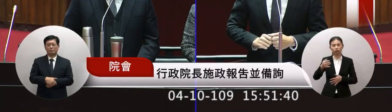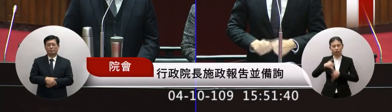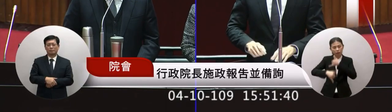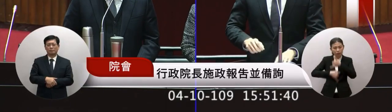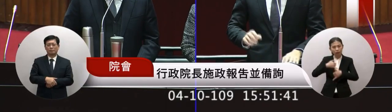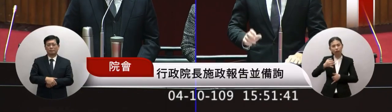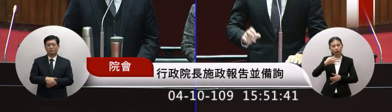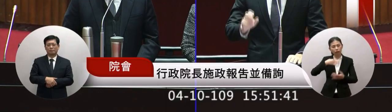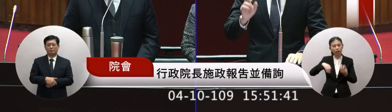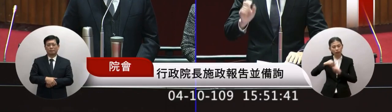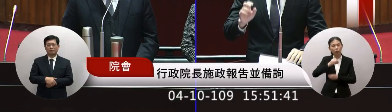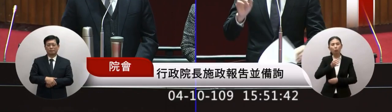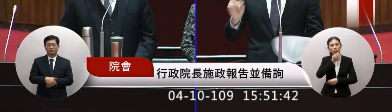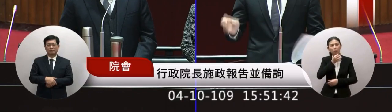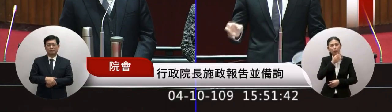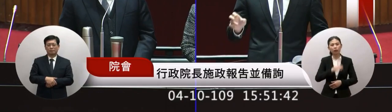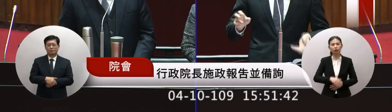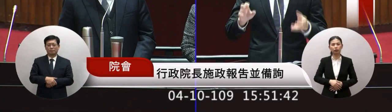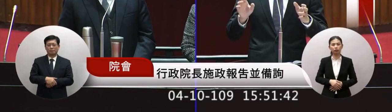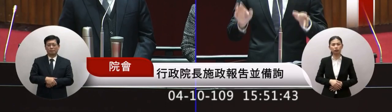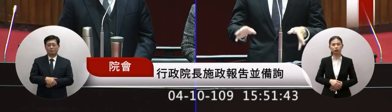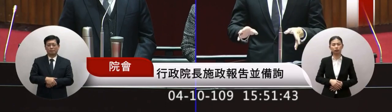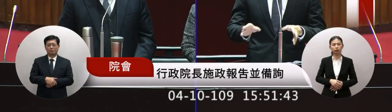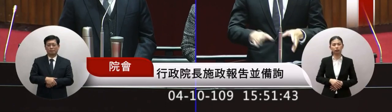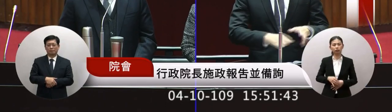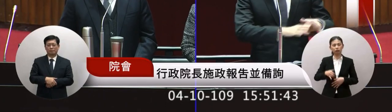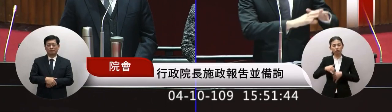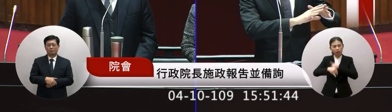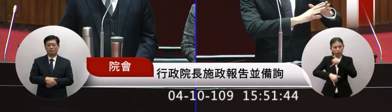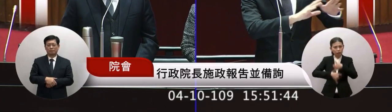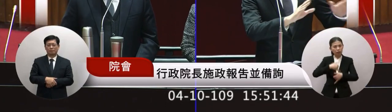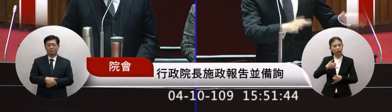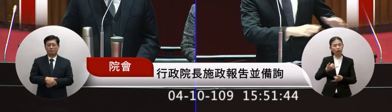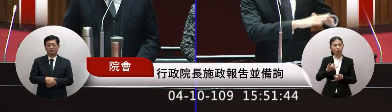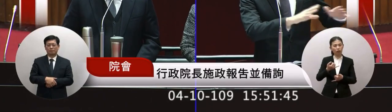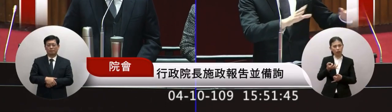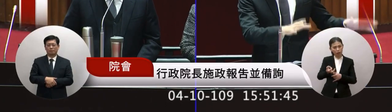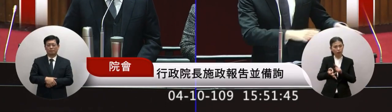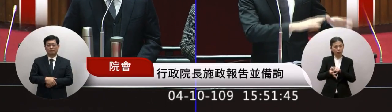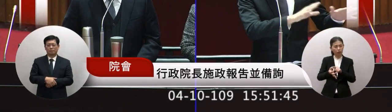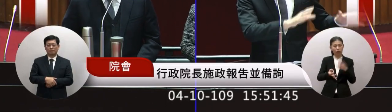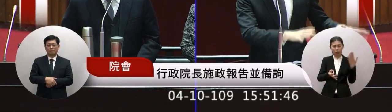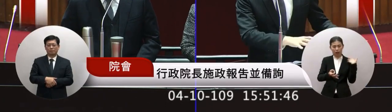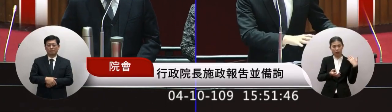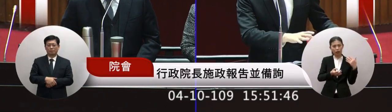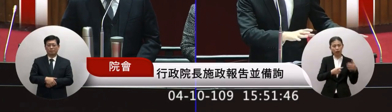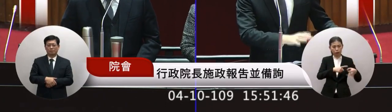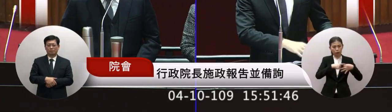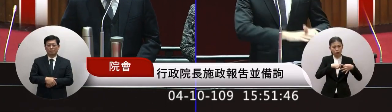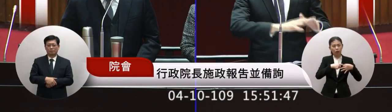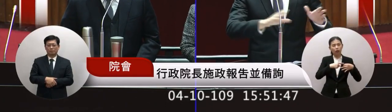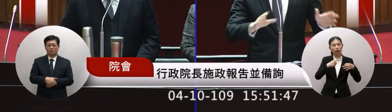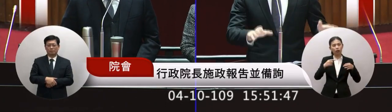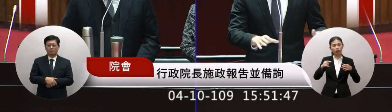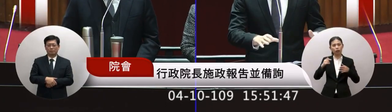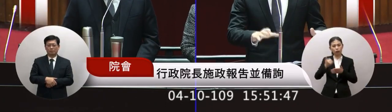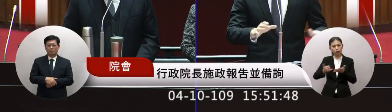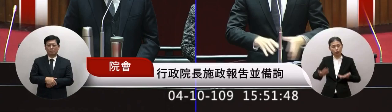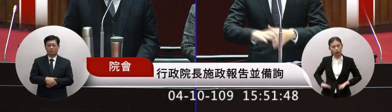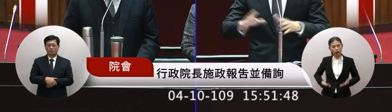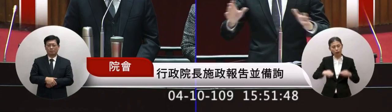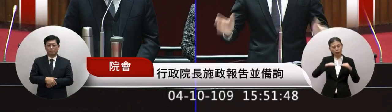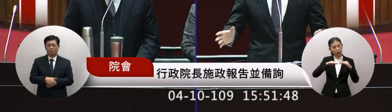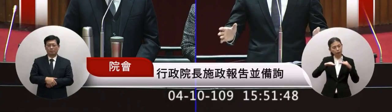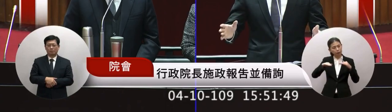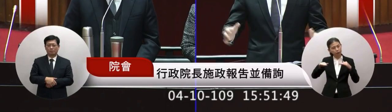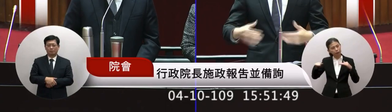嘛吼。啊，所以讲要维持这个尊严的生活，当然讲伊的所得过去所得的维持啦吼，啊财政的稳定，这是